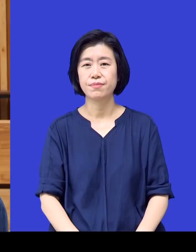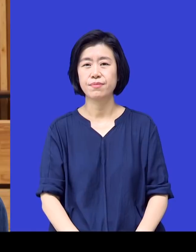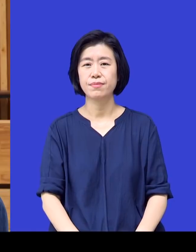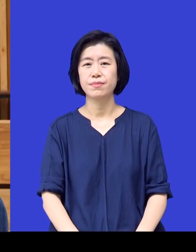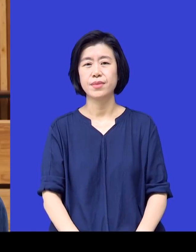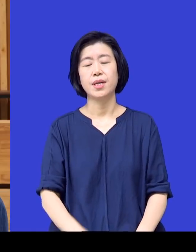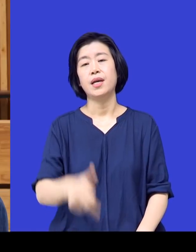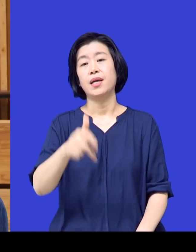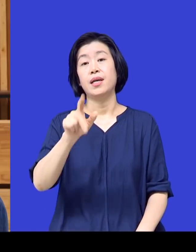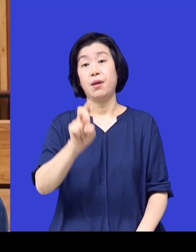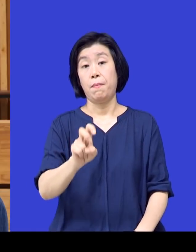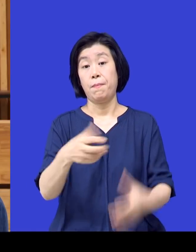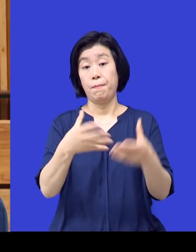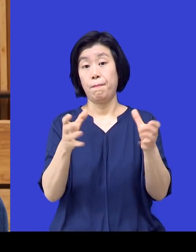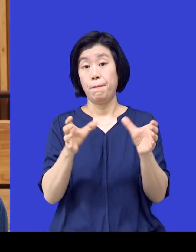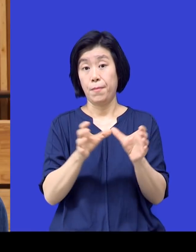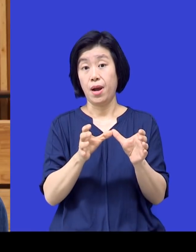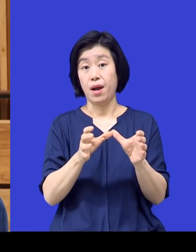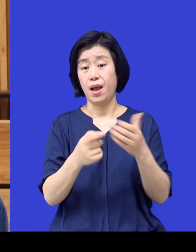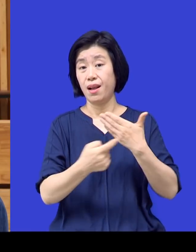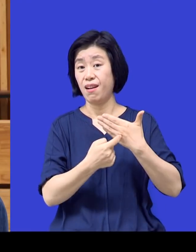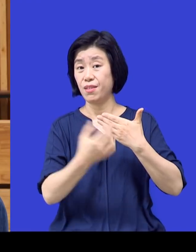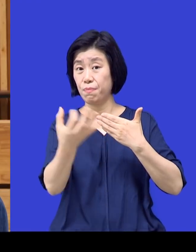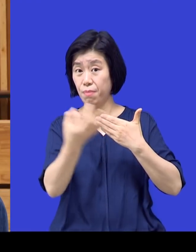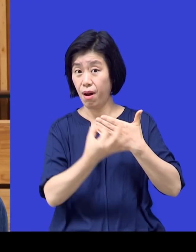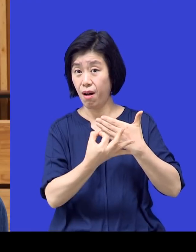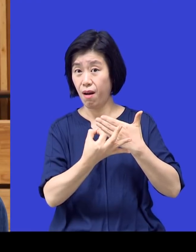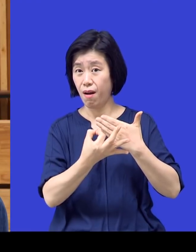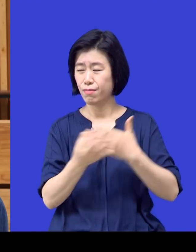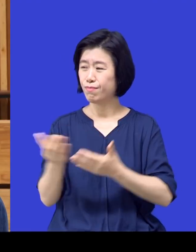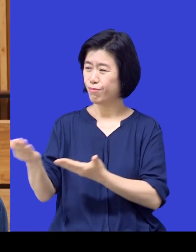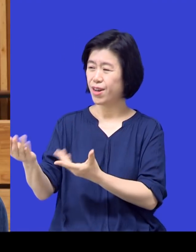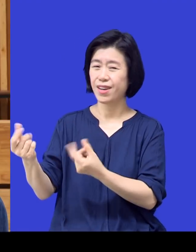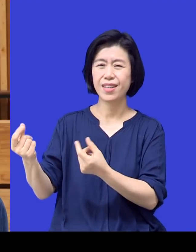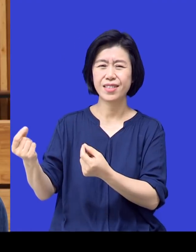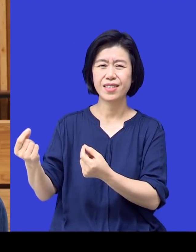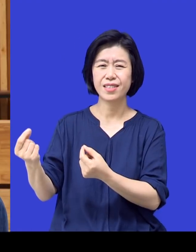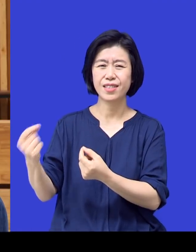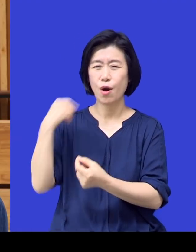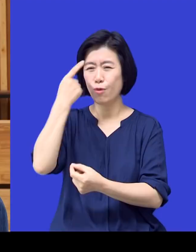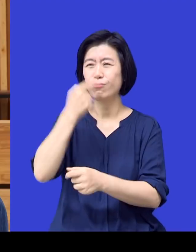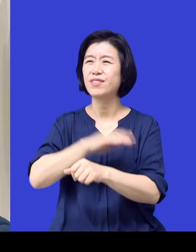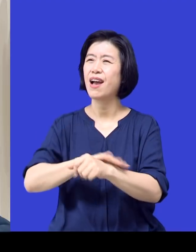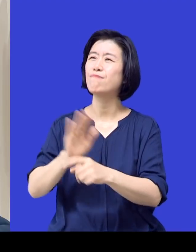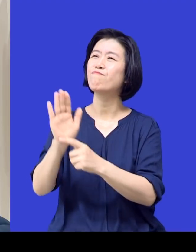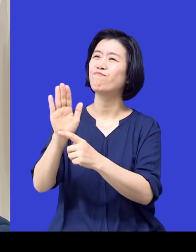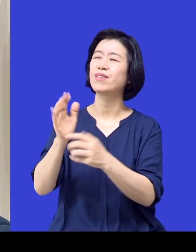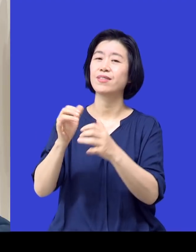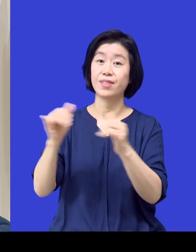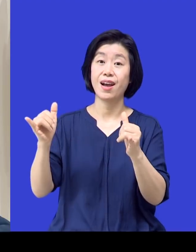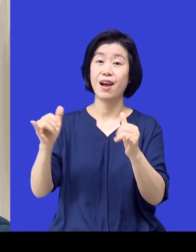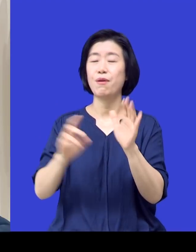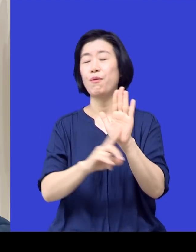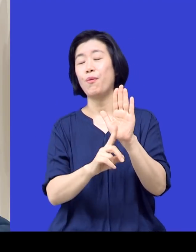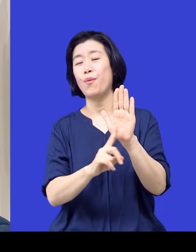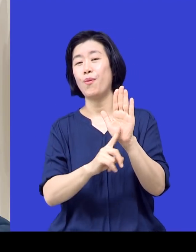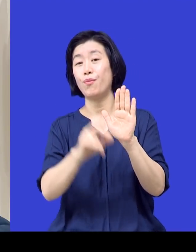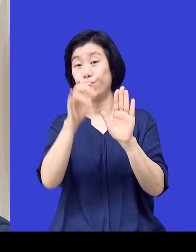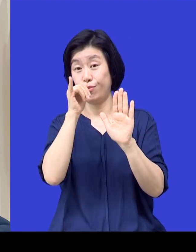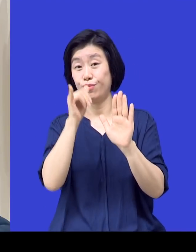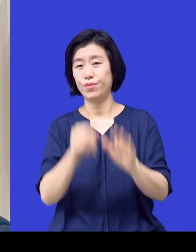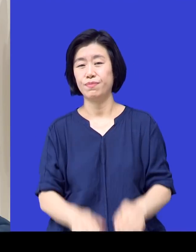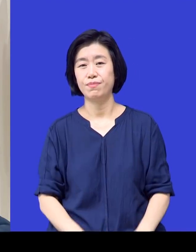주영훈 형제처럼 이렇게 이름 있는 분들이 앞장서서, 왜냐면 많은 사람들이 어쨌든 후원을 할 수 있게